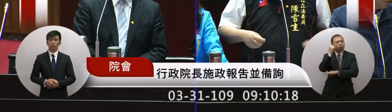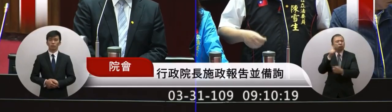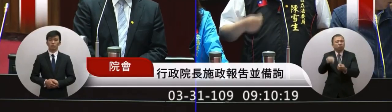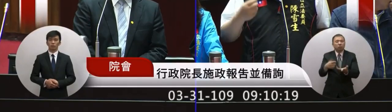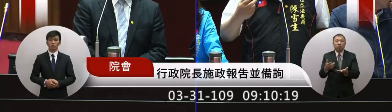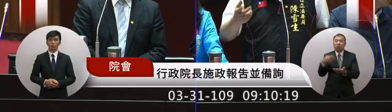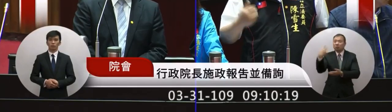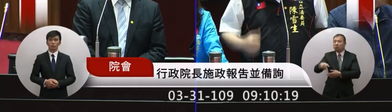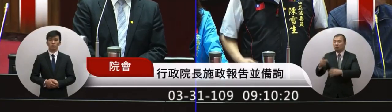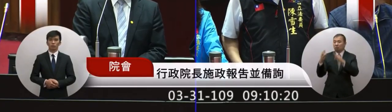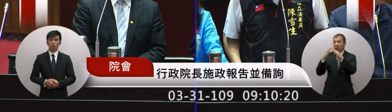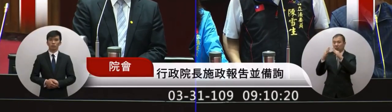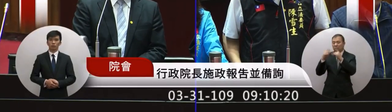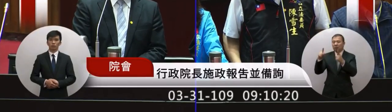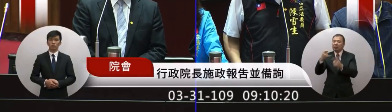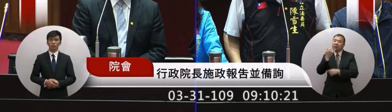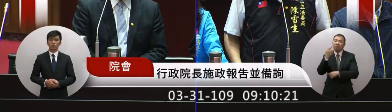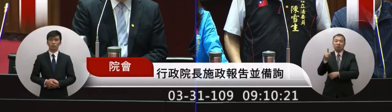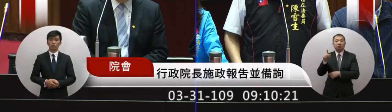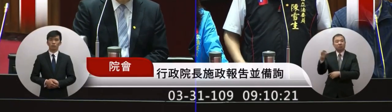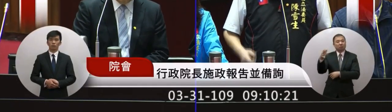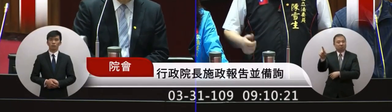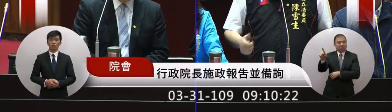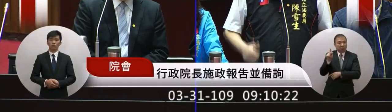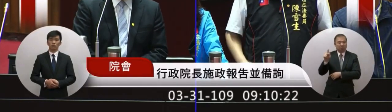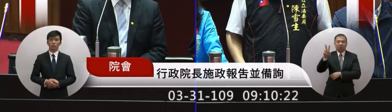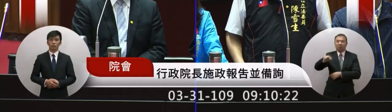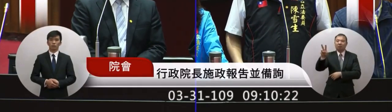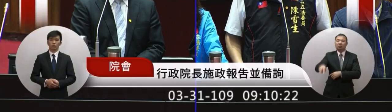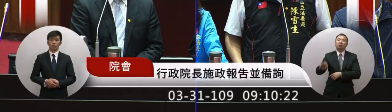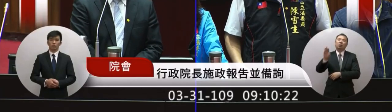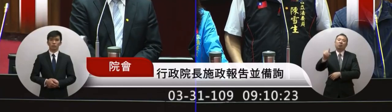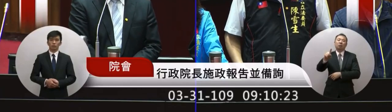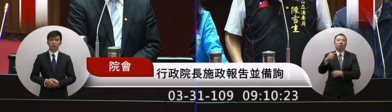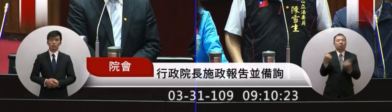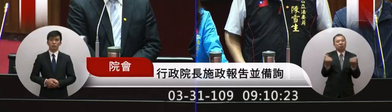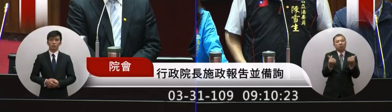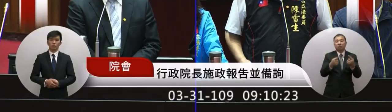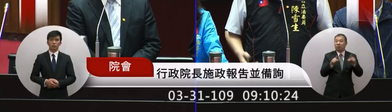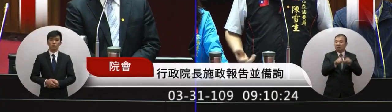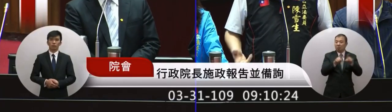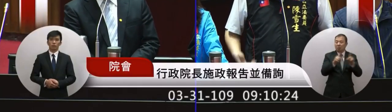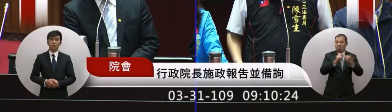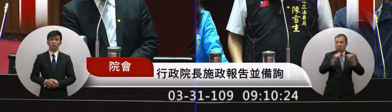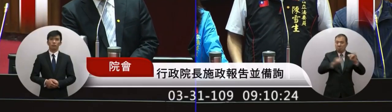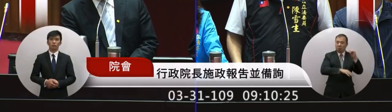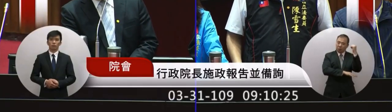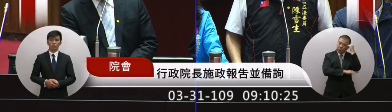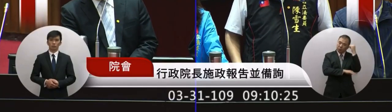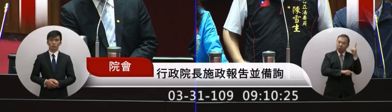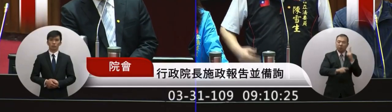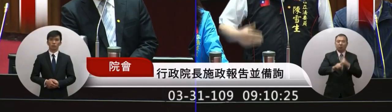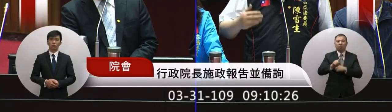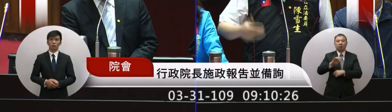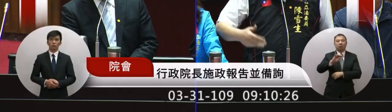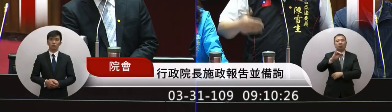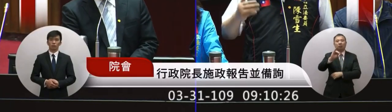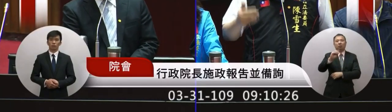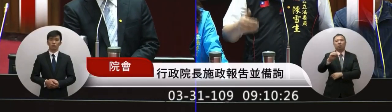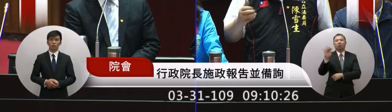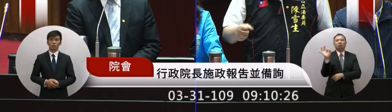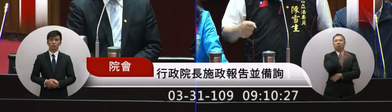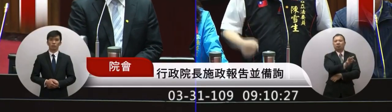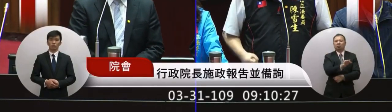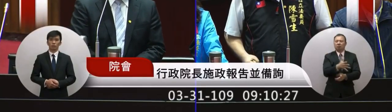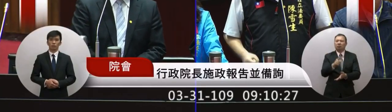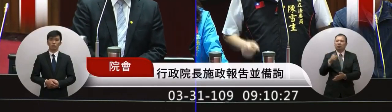根方面，比如说给他贷款2000万那民宿的话给他1000万，只是如此而已那么对一